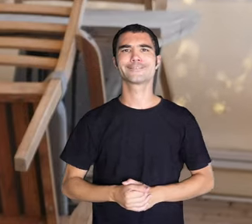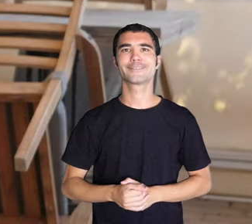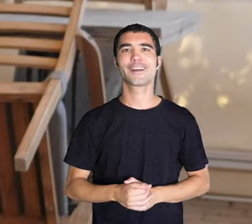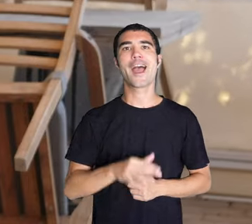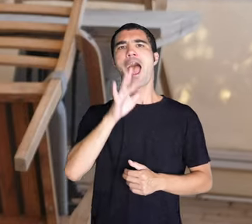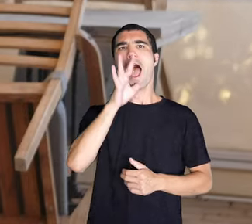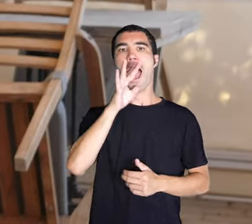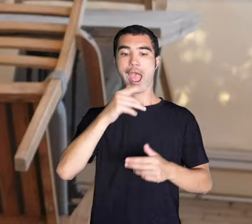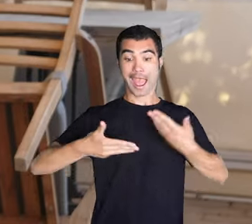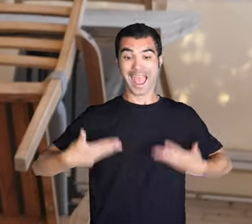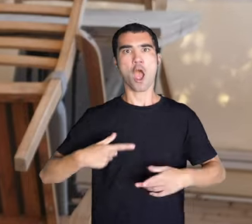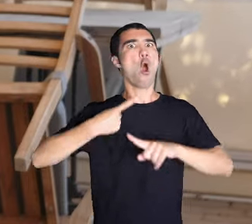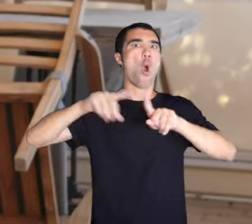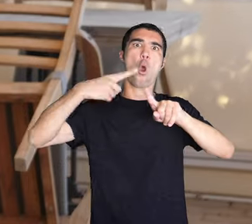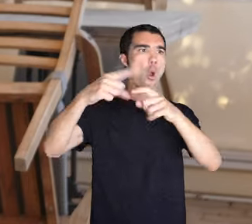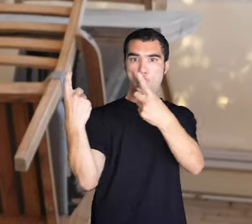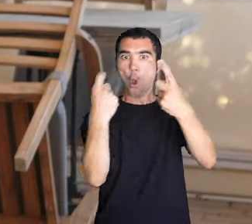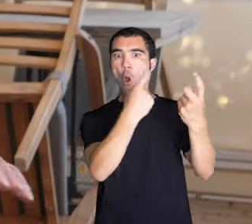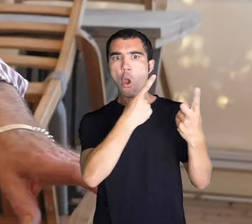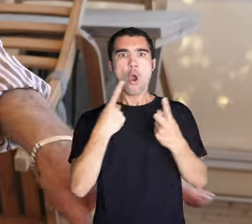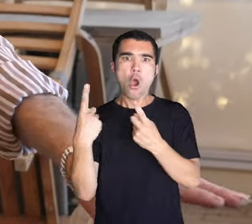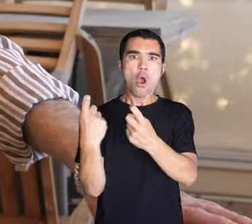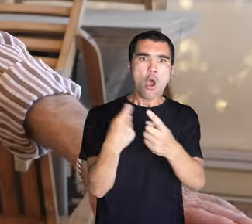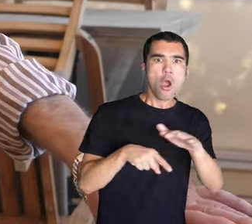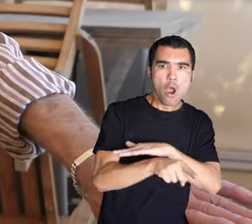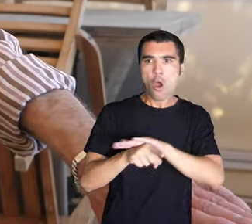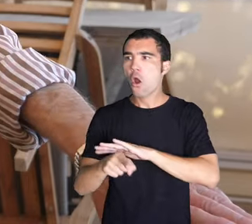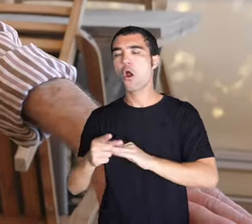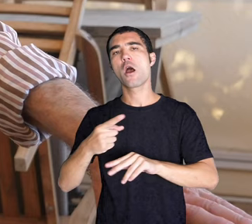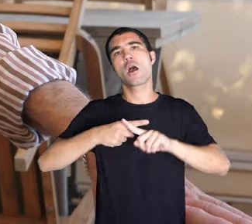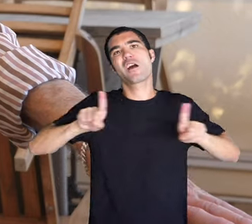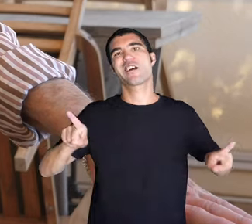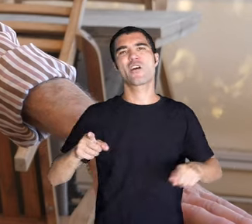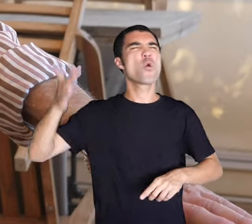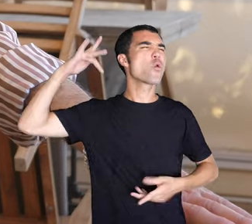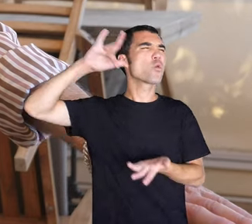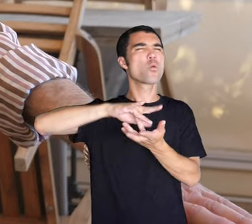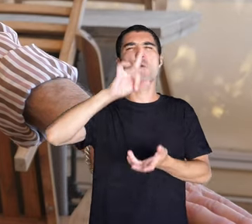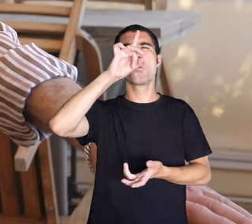demana molt d'així, però ara... Me va venir un any